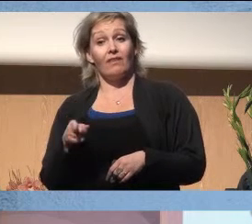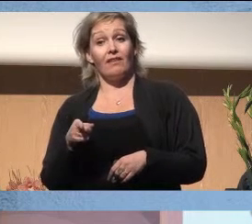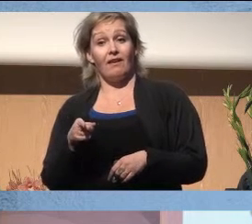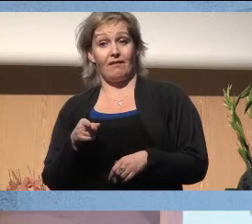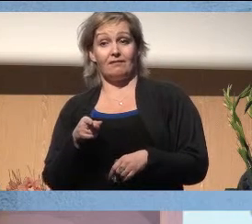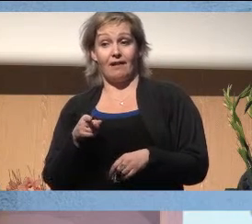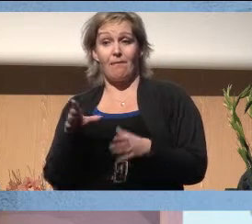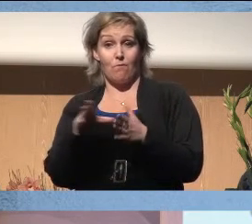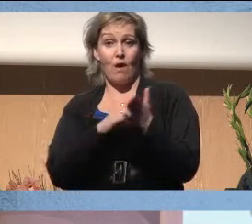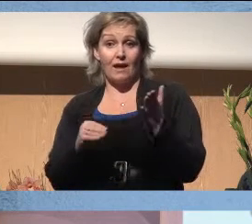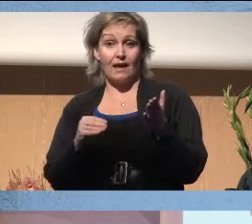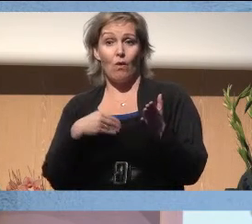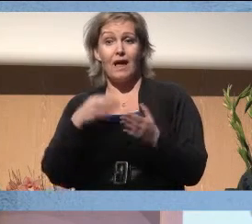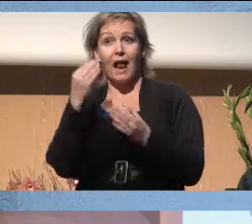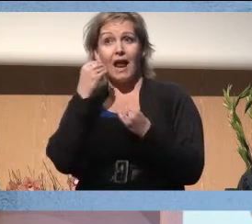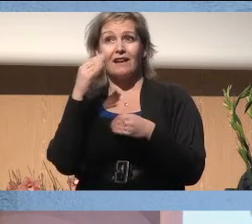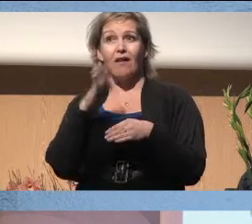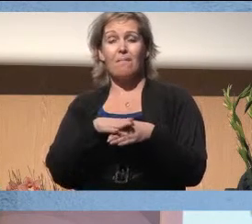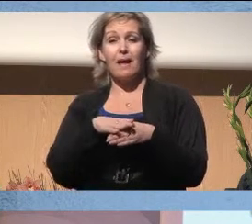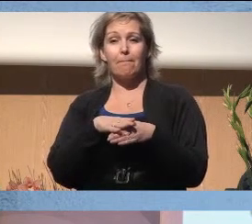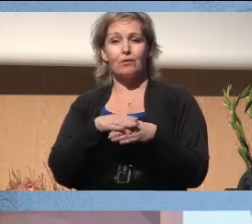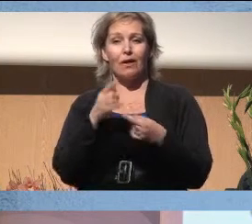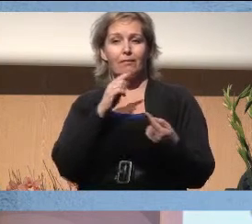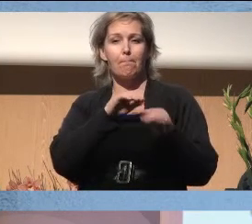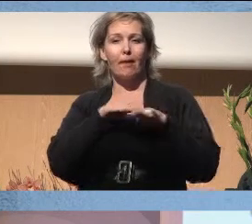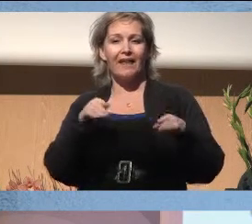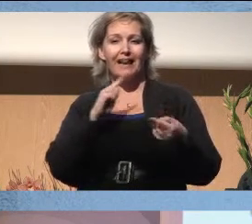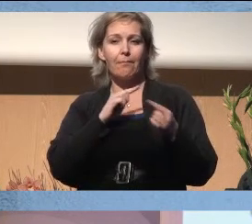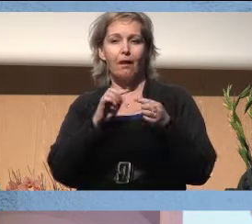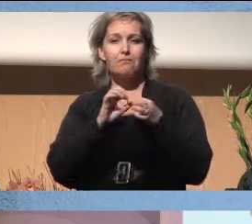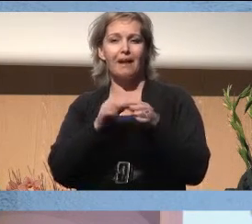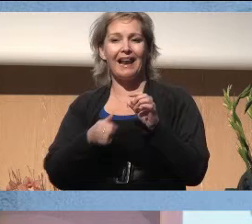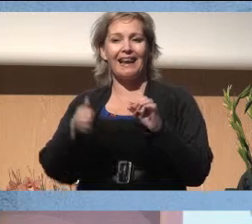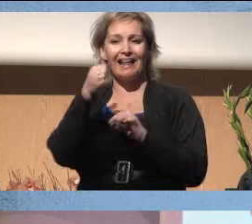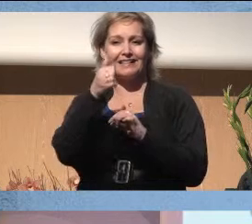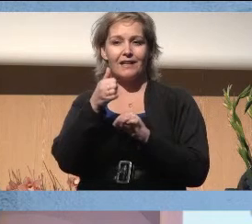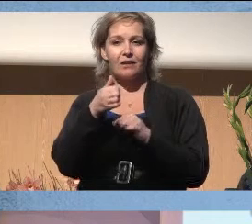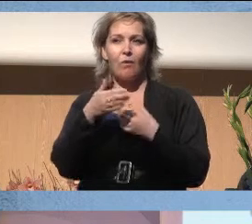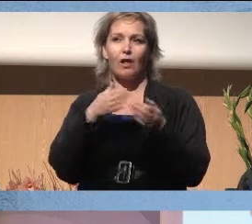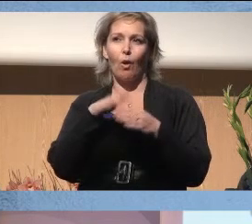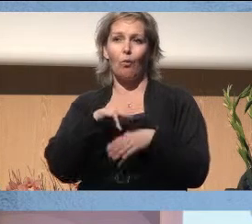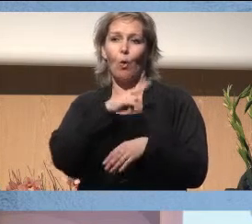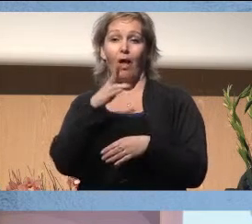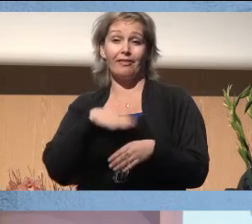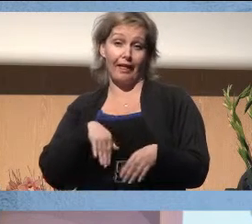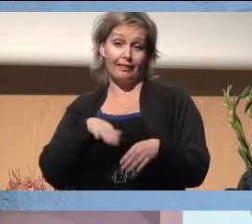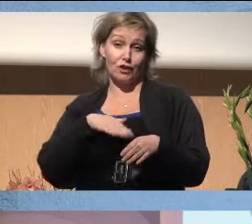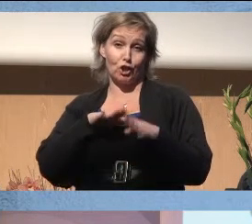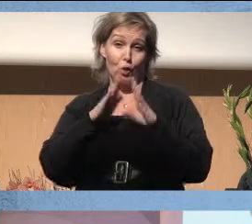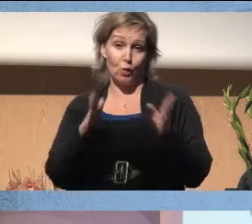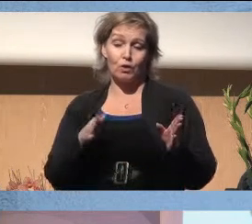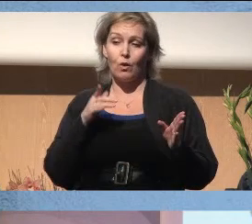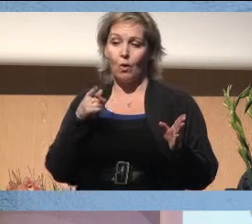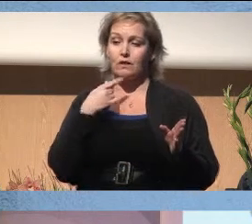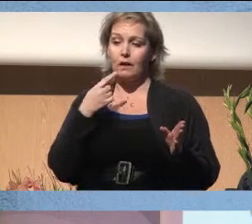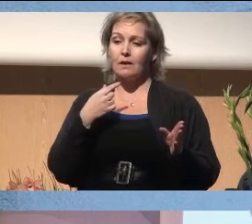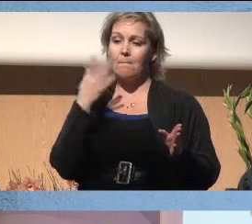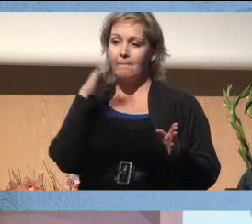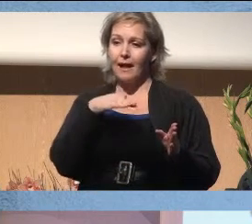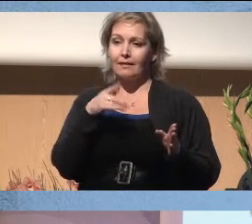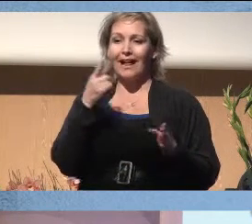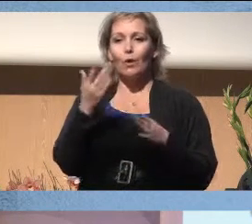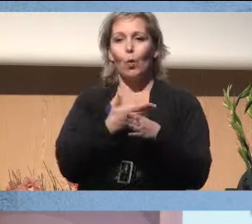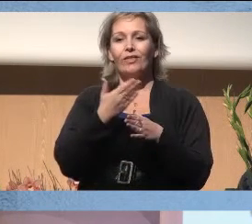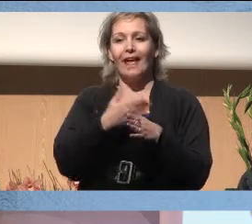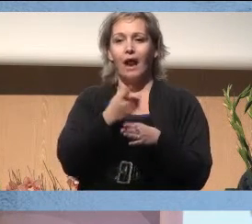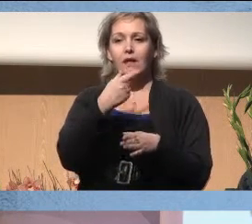hele greia. Og jeg lærte en gang jeg var med i en paneldebatt om ledelse som vi hadde dreid seg om noe annet enn sykehus. Og da var det en som ledde et hotell